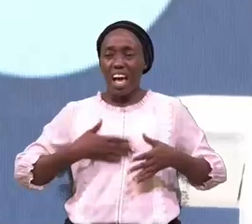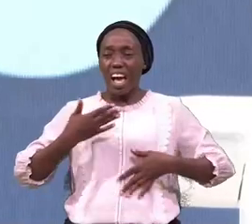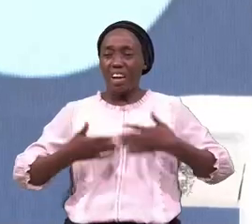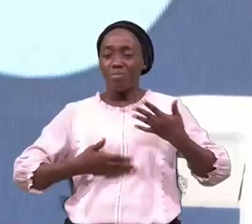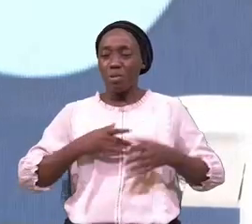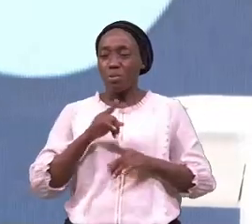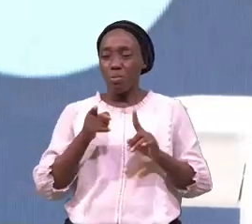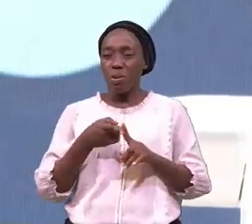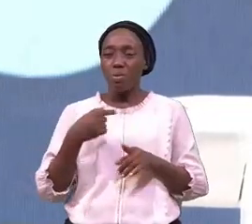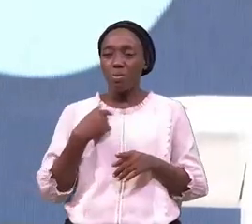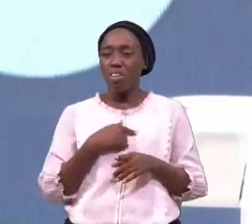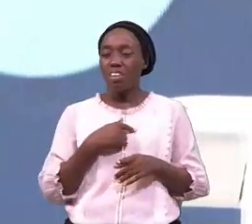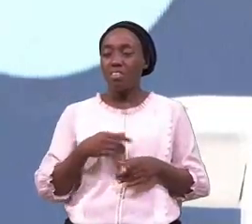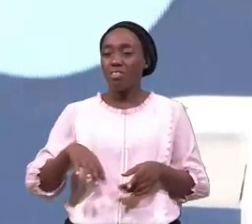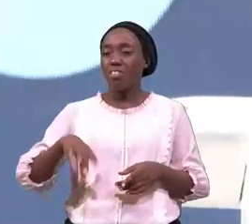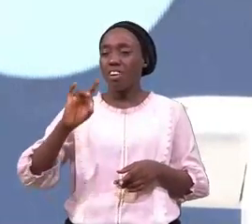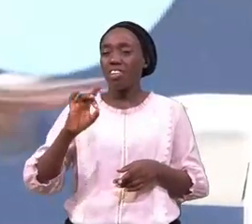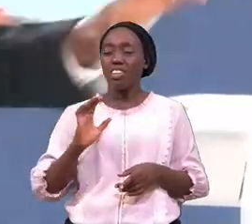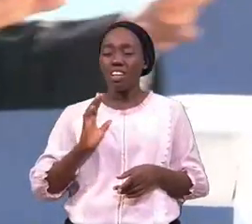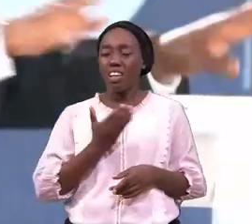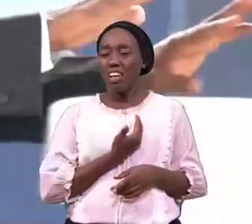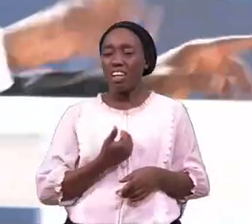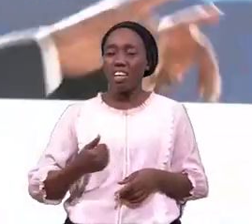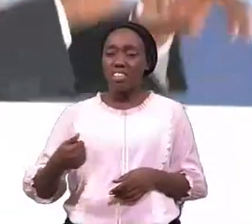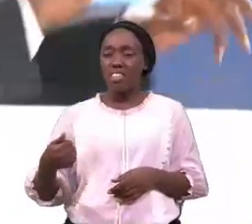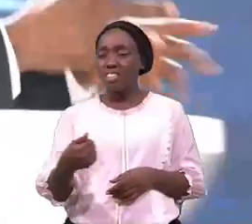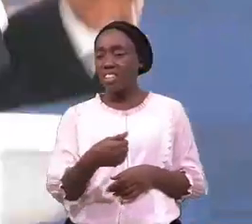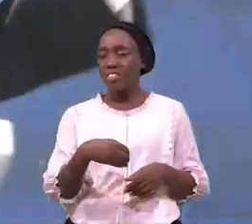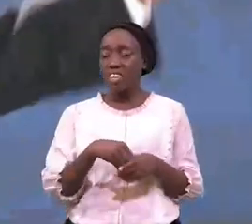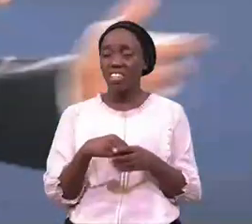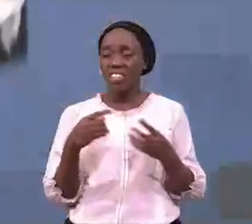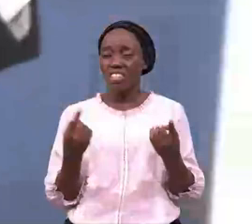Non, monsieur, nous ne pouvons pas être joyeux lorsque nous nous retrouvons dans le péché.